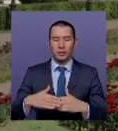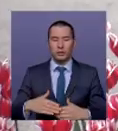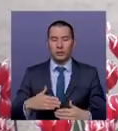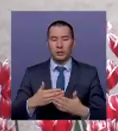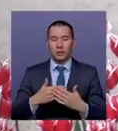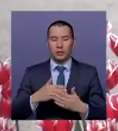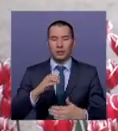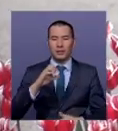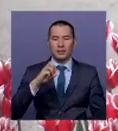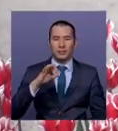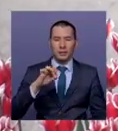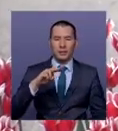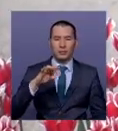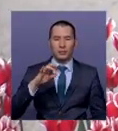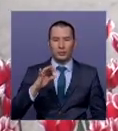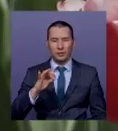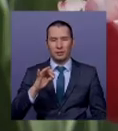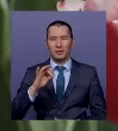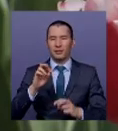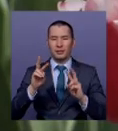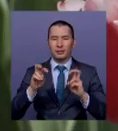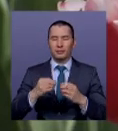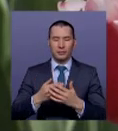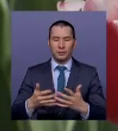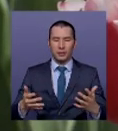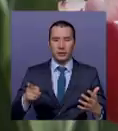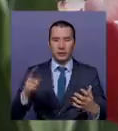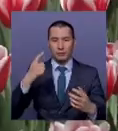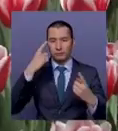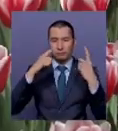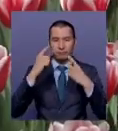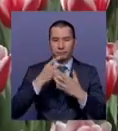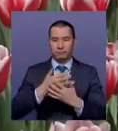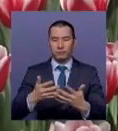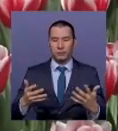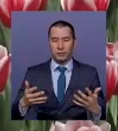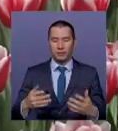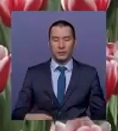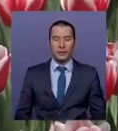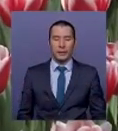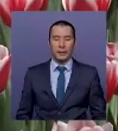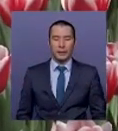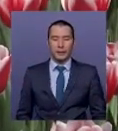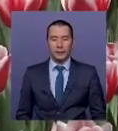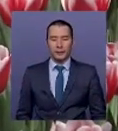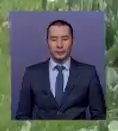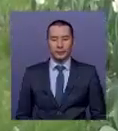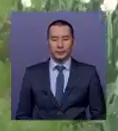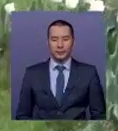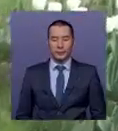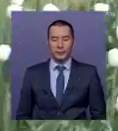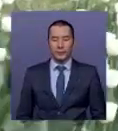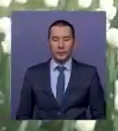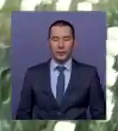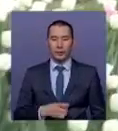сальвии, петуни, вербени, пеларгонии и другим. Фантазия флористов бурлит, и их работе порадуются даже самые притязательные ценители прекрасного. Уход